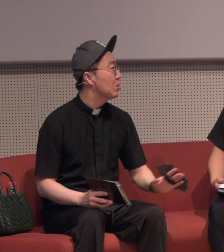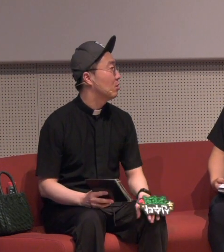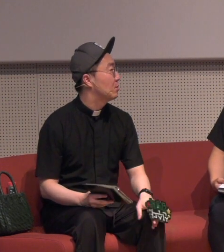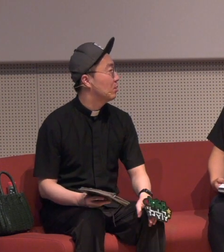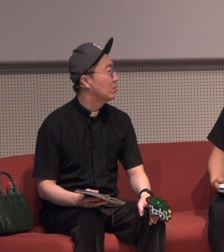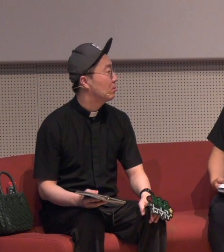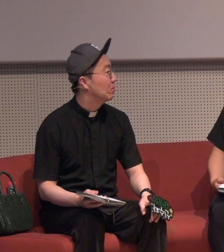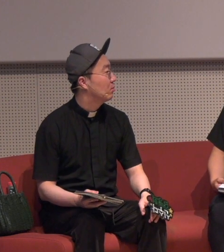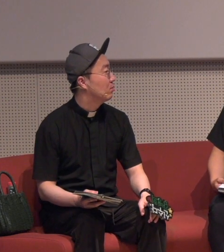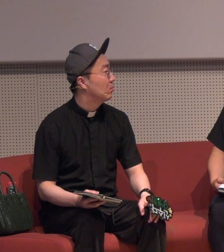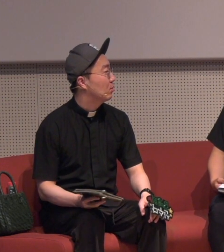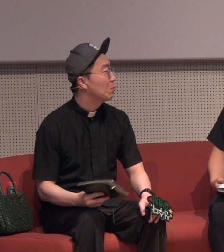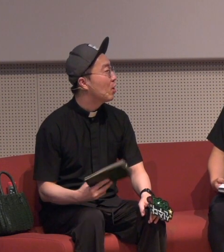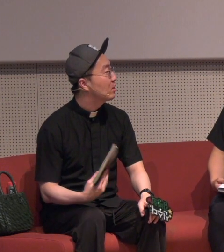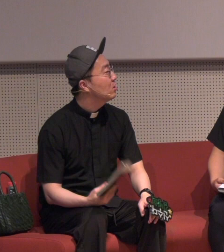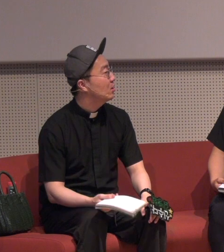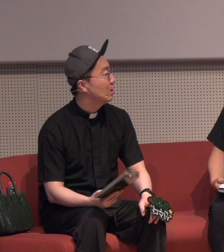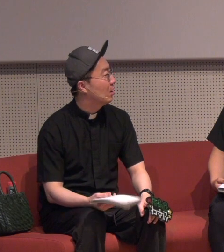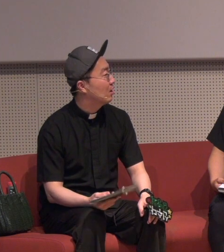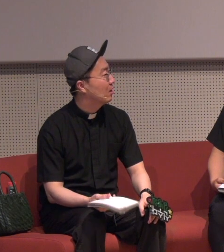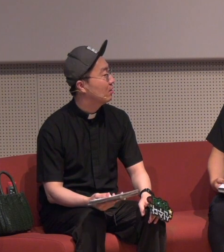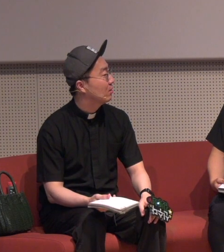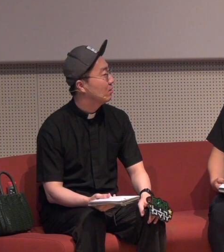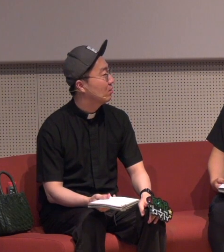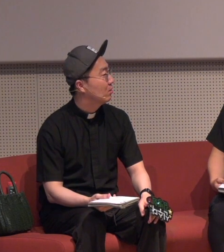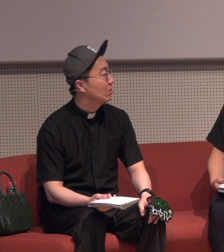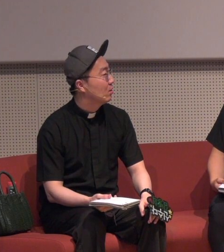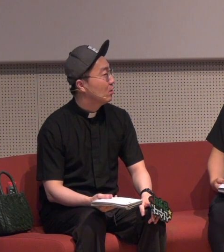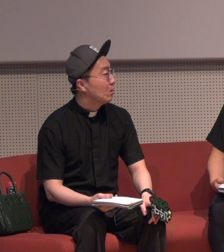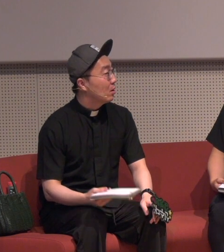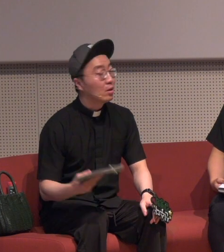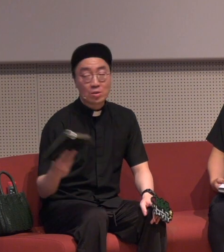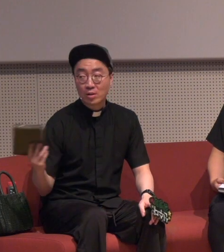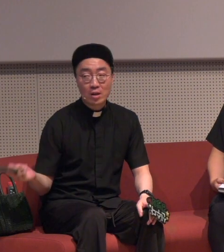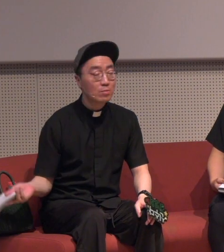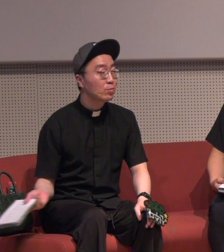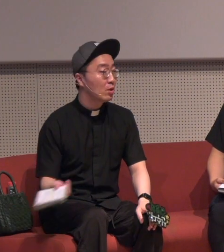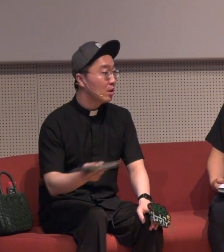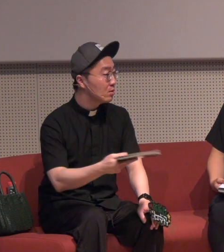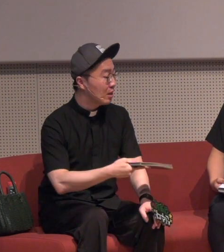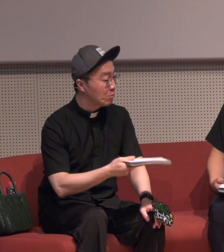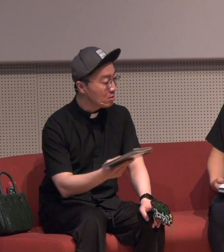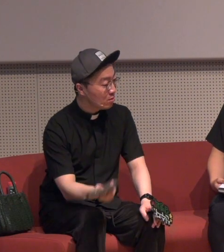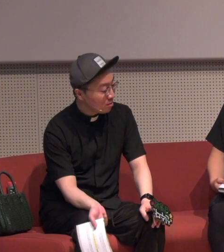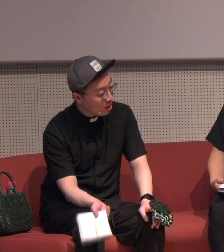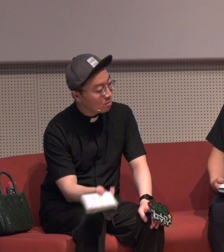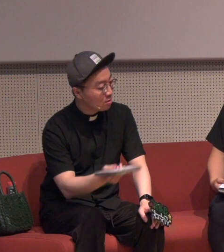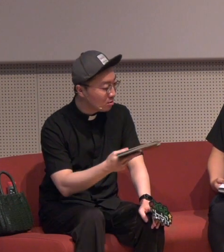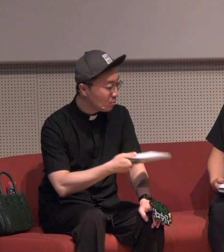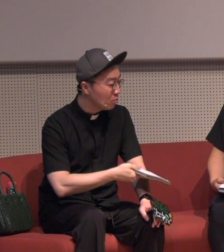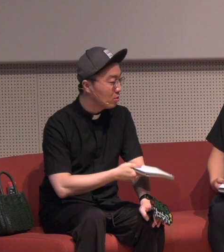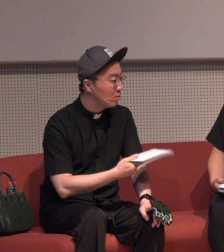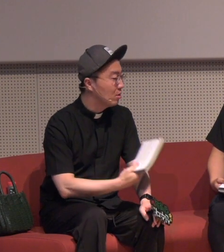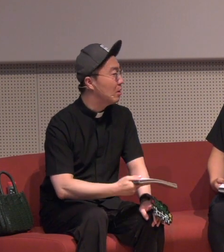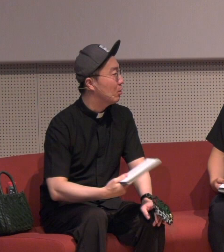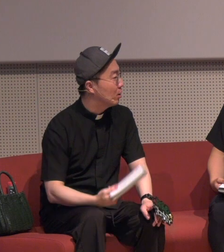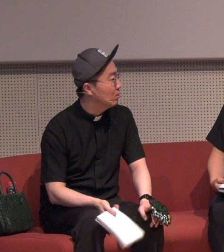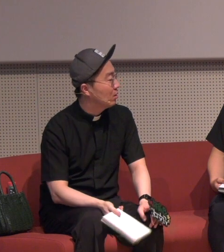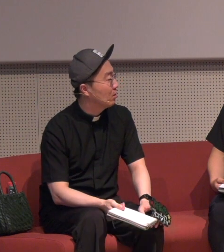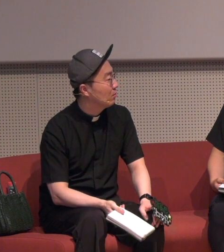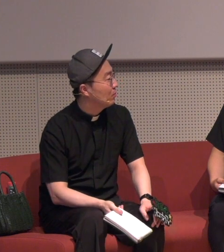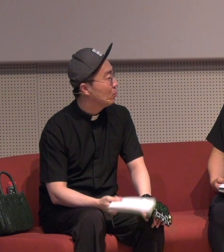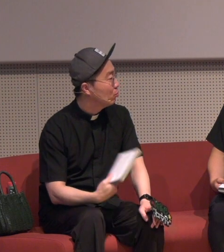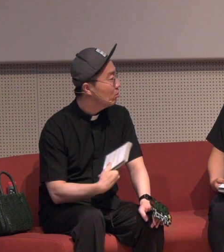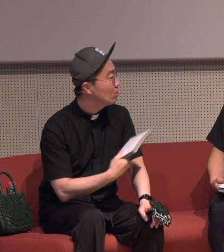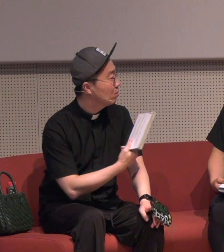모습을 본 적이 없어요. 뭐가 진실인가? 아 어디가 진실인가? 아 저요? 아니, 그러니까 성당, 네. 성당 남천 성당 신자분들은 근엄하다고